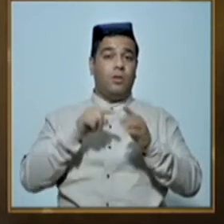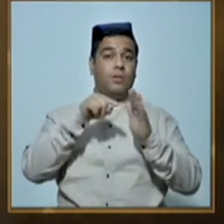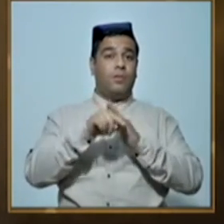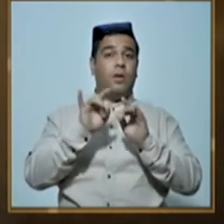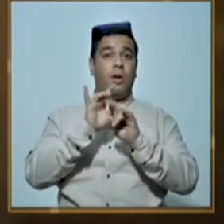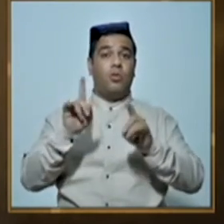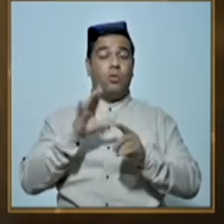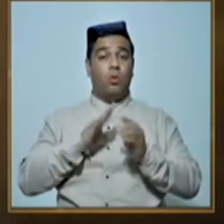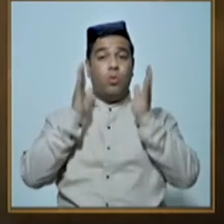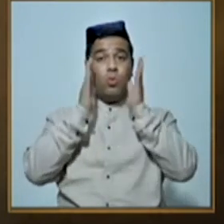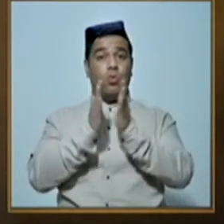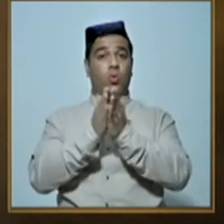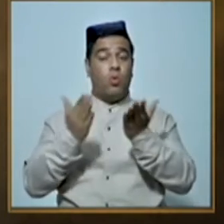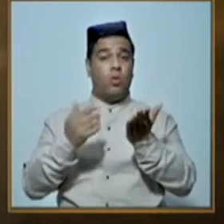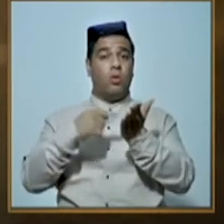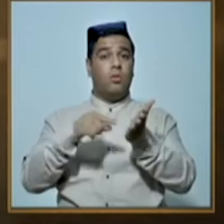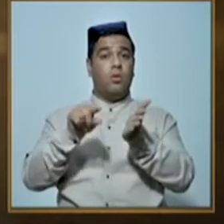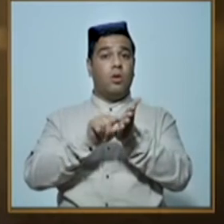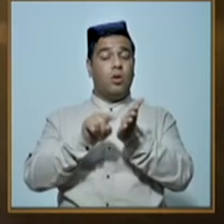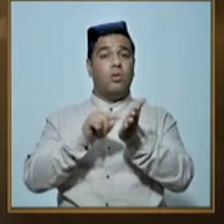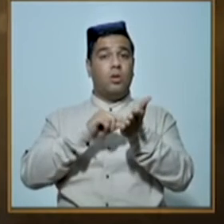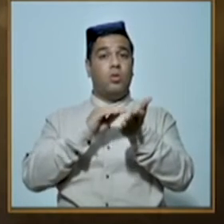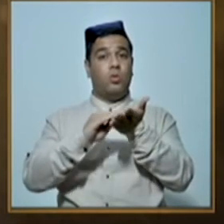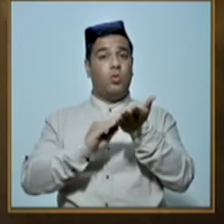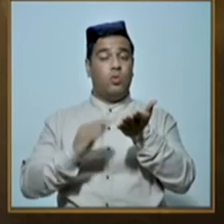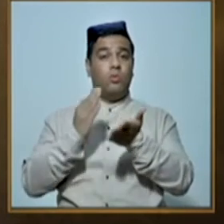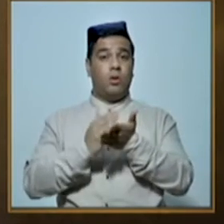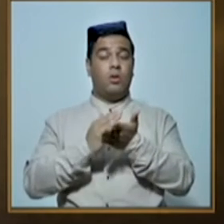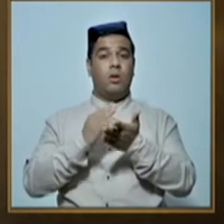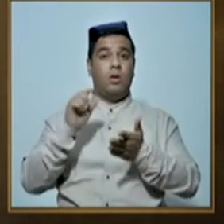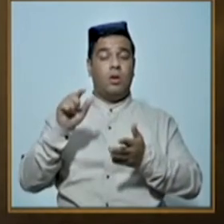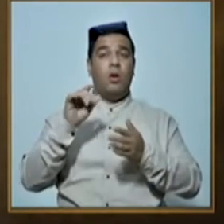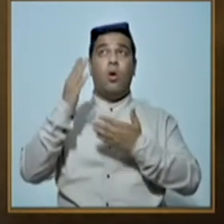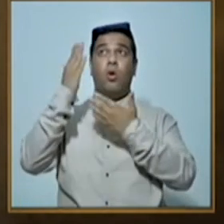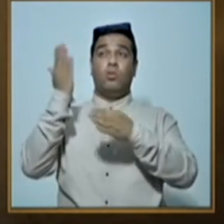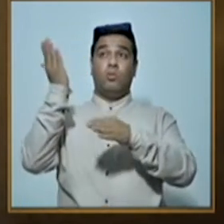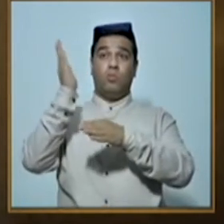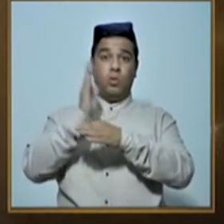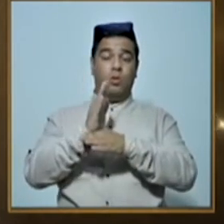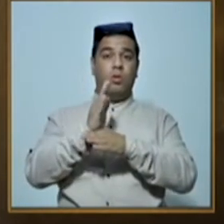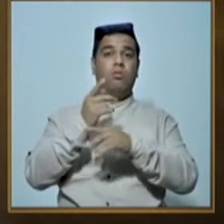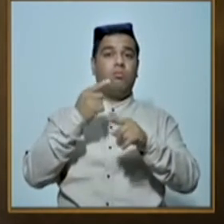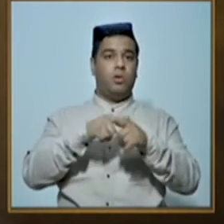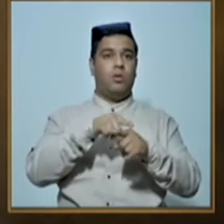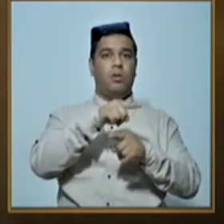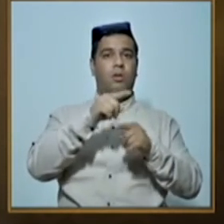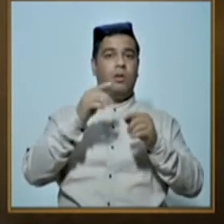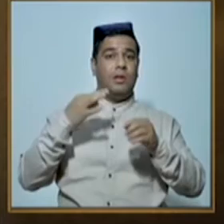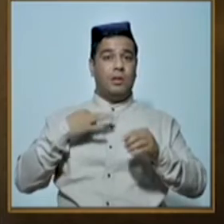Ibrohim alayhissalomni Qur'onda kelgan mavqiflarini ulamolarimiz izlashadi. Alloh amr qildi, o'g'illari bilan Ka'batullohni